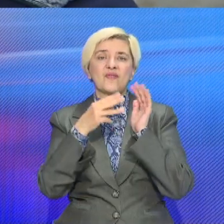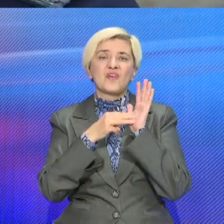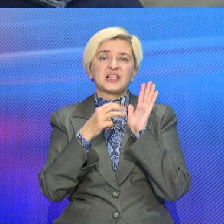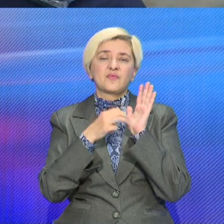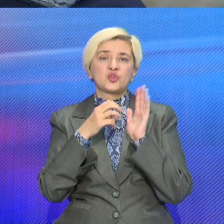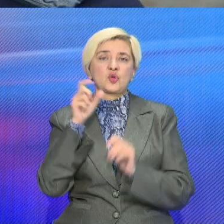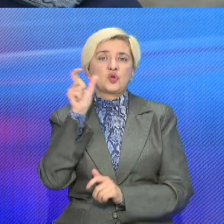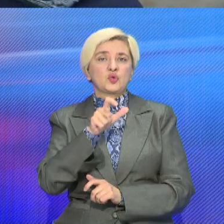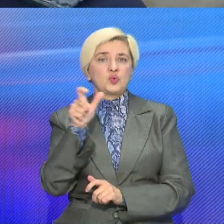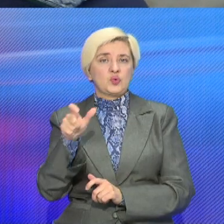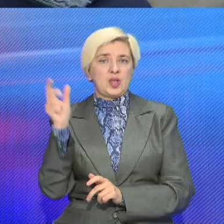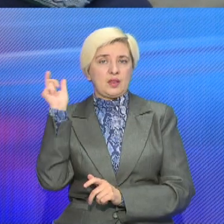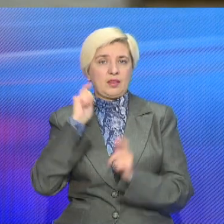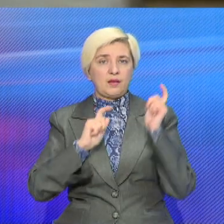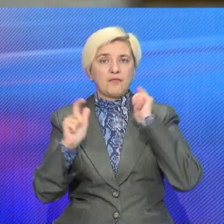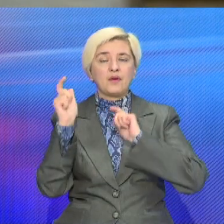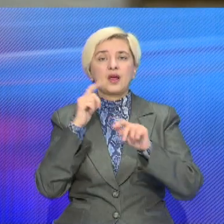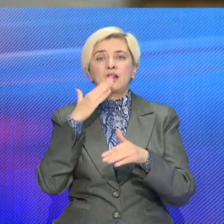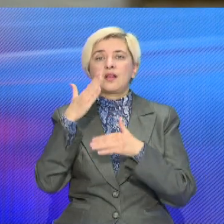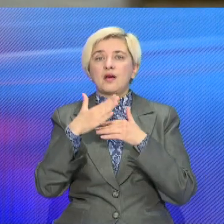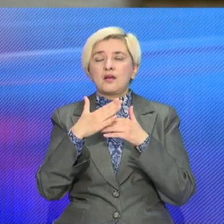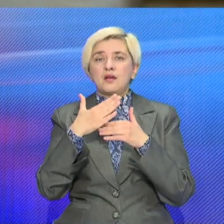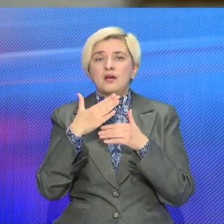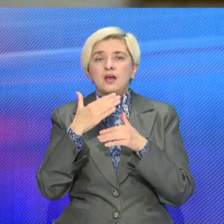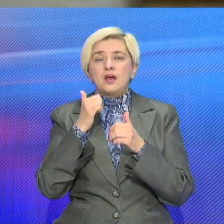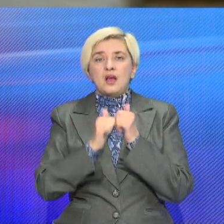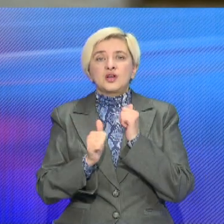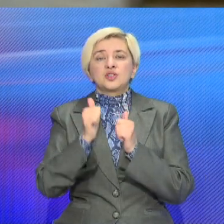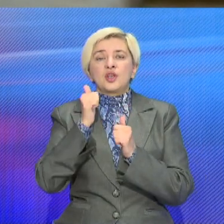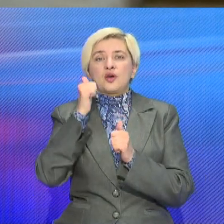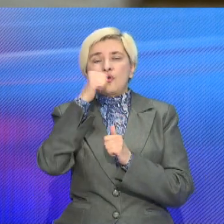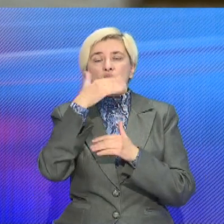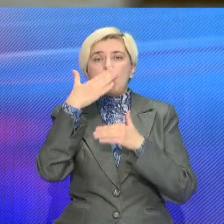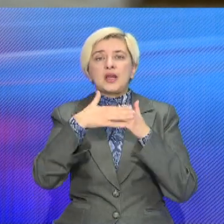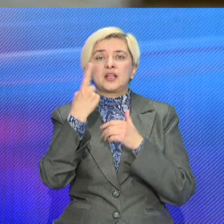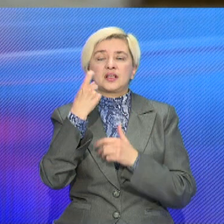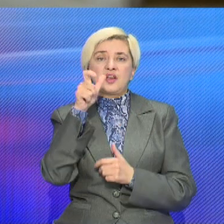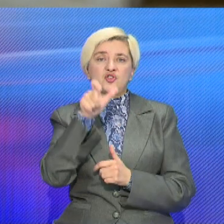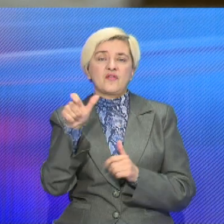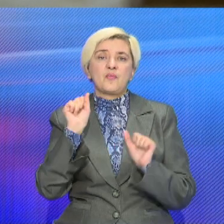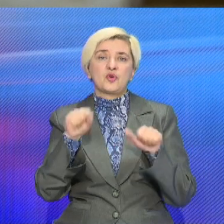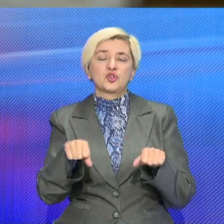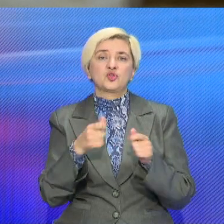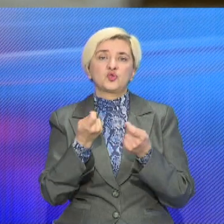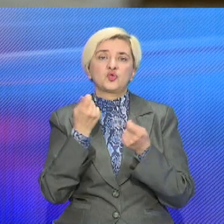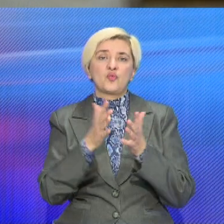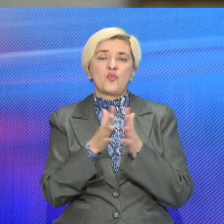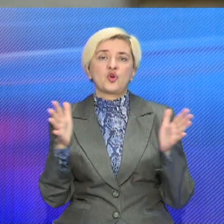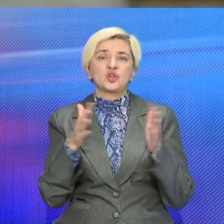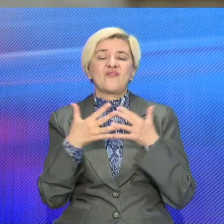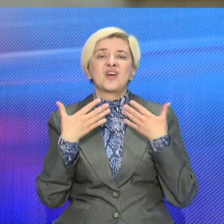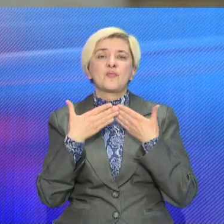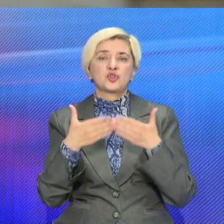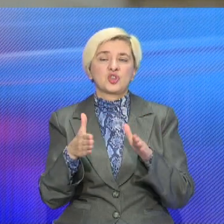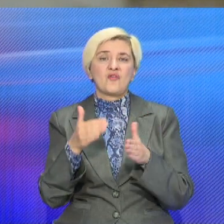800 студентов. Это довольно много. Каждый год порядка 100 человек, может чуть больше, выпускников